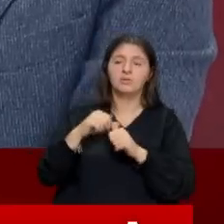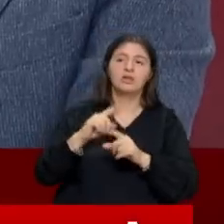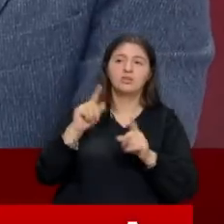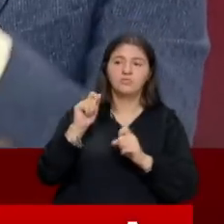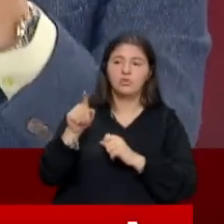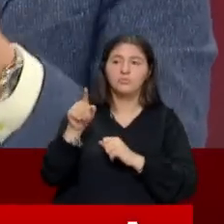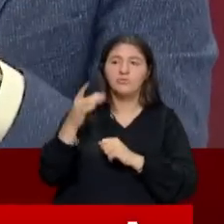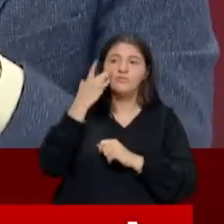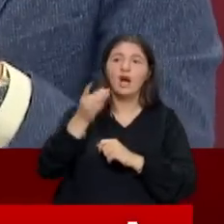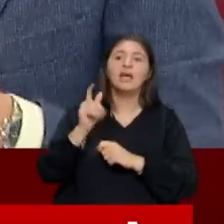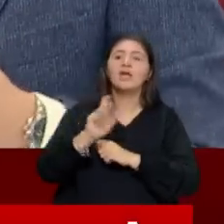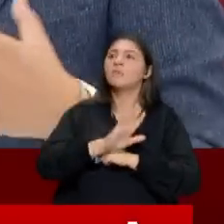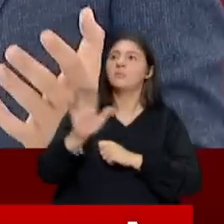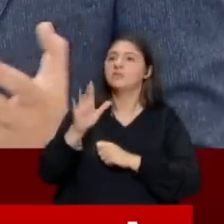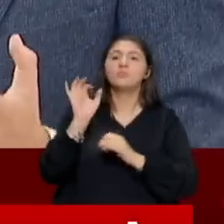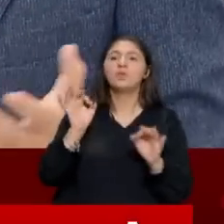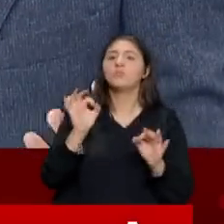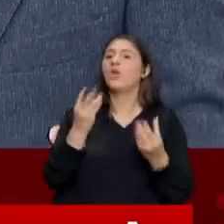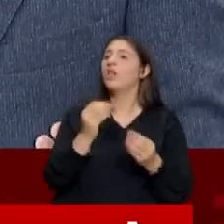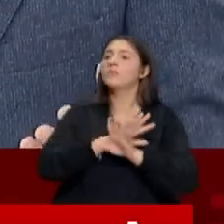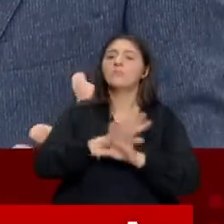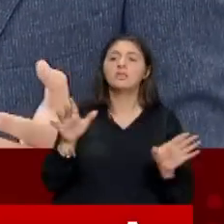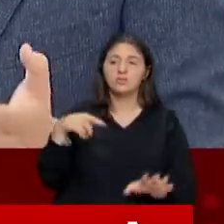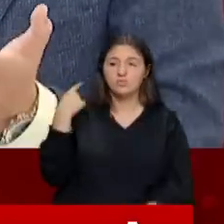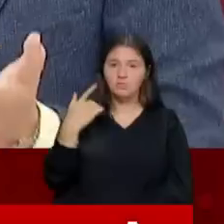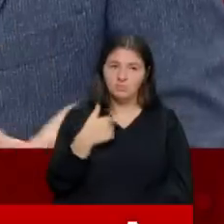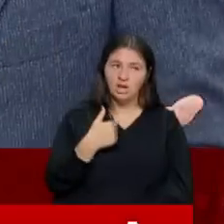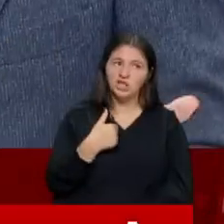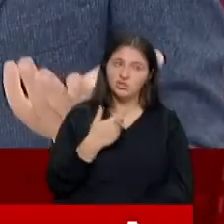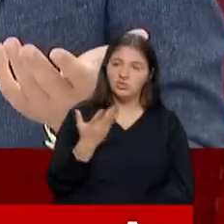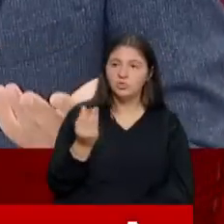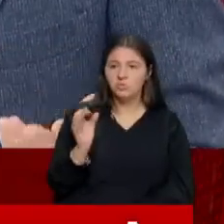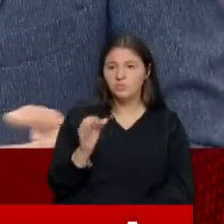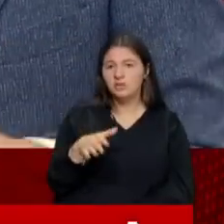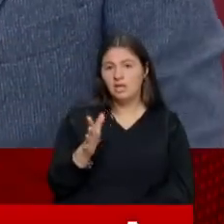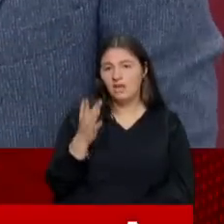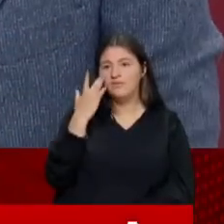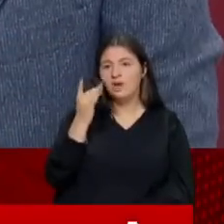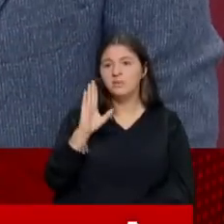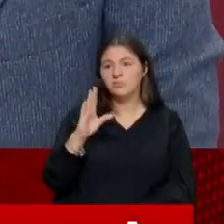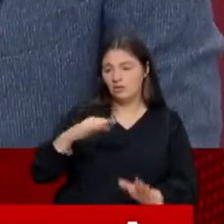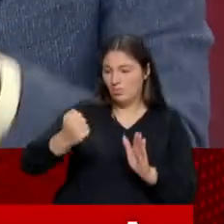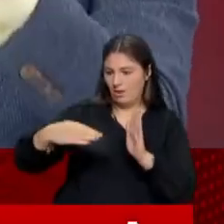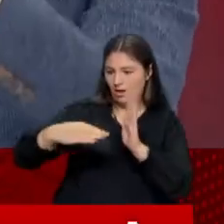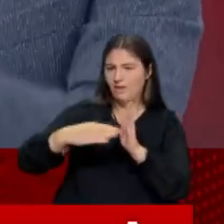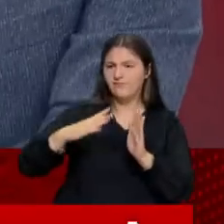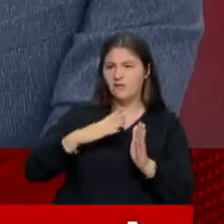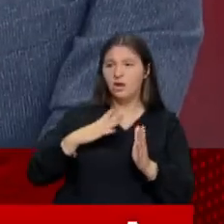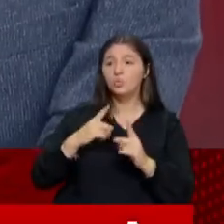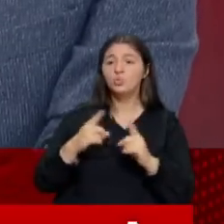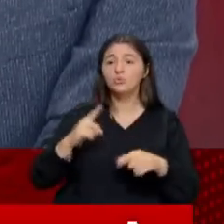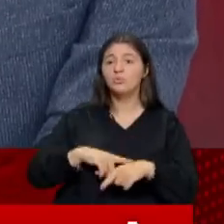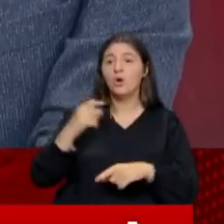etmişler yani burada bunu fark etmemesinin mümkün olmadığını düşünüyorlar ki Bence de çok mümkün değil fark etmeden ilerlemesi ancak uzun süre